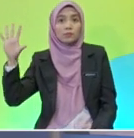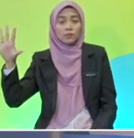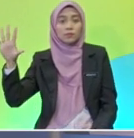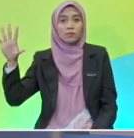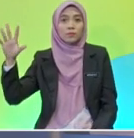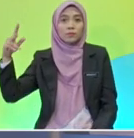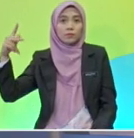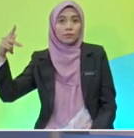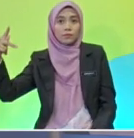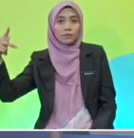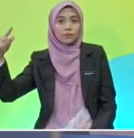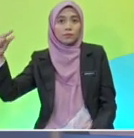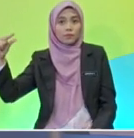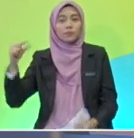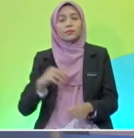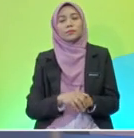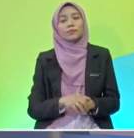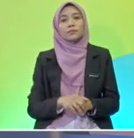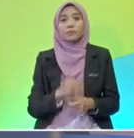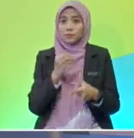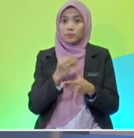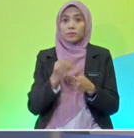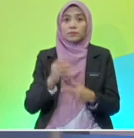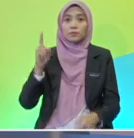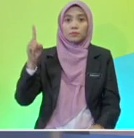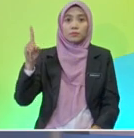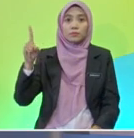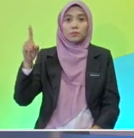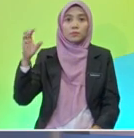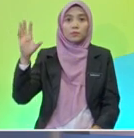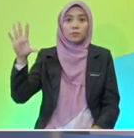ataupun dalam gram 150 gram Oke